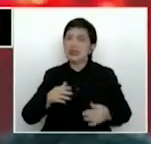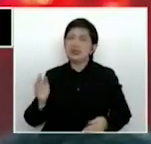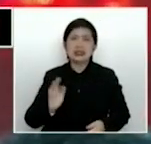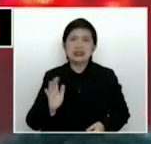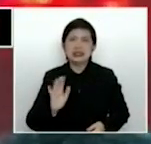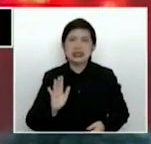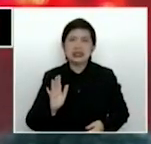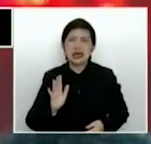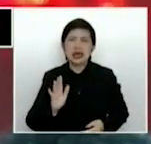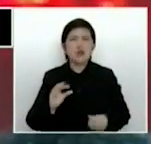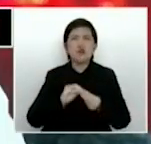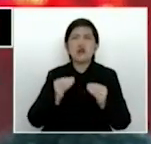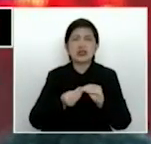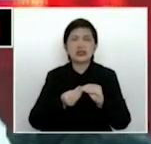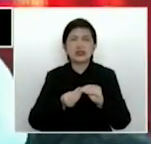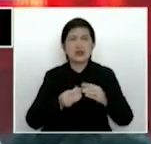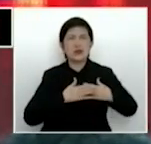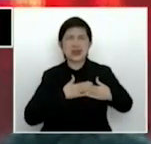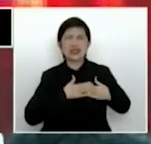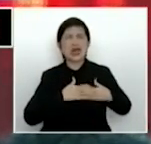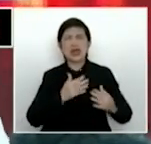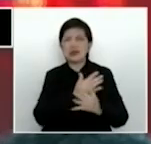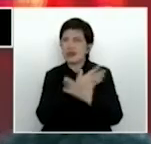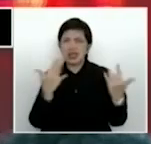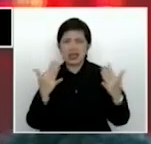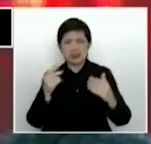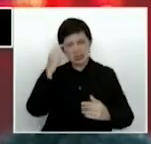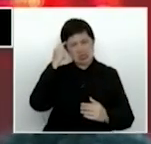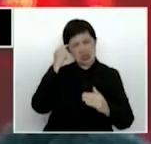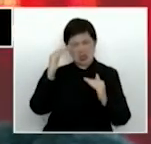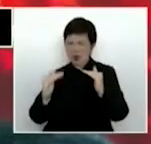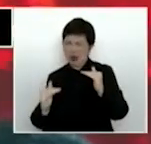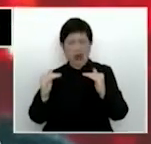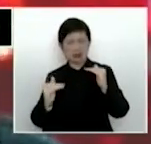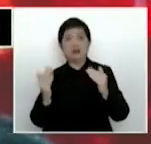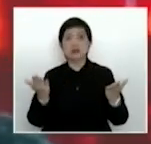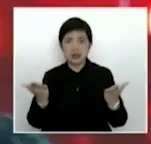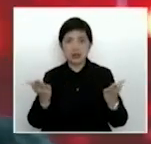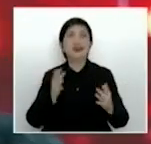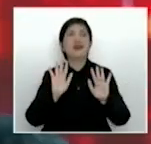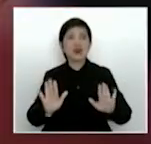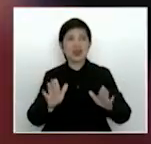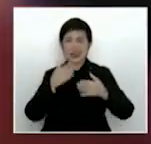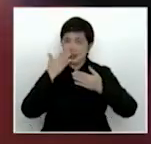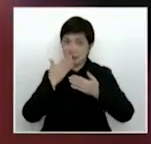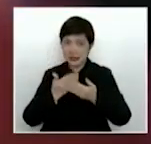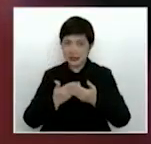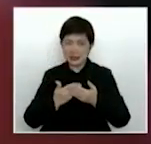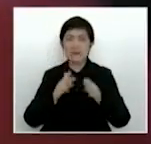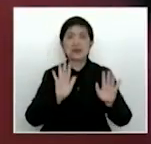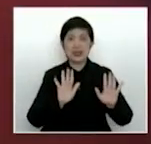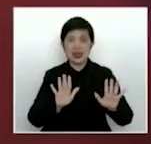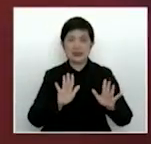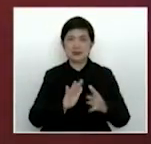tidak malah membuat perasaan rakyat tidak adil Terima kasih baik terima kasih tenang